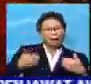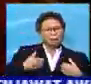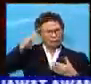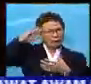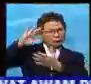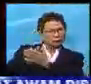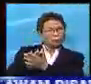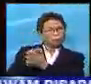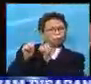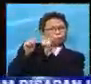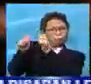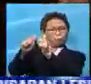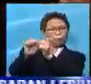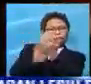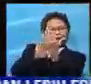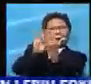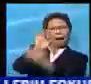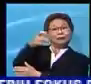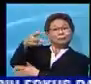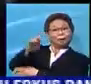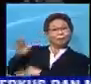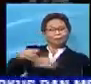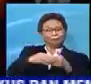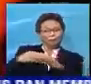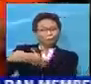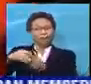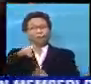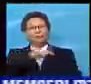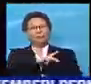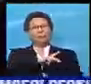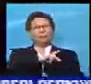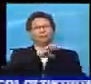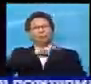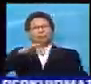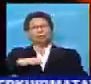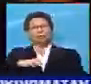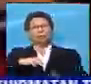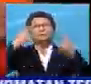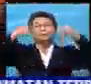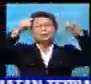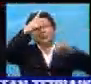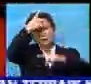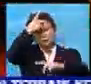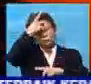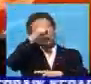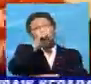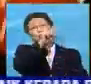keyakinan tinggi terhadap sprm yang diterajui ketua pesuruhjaya Datuk Zulkifli